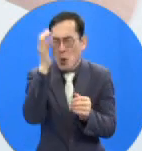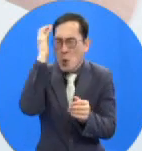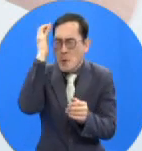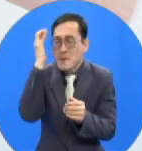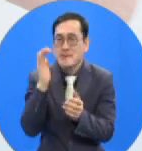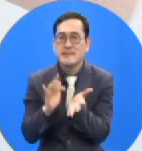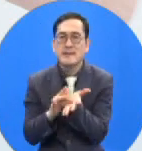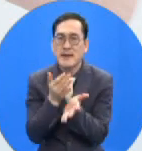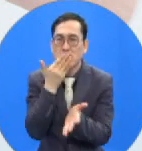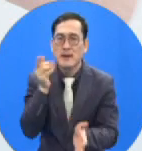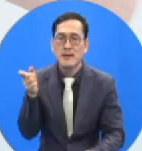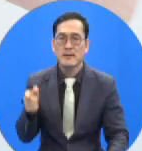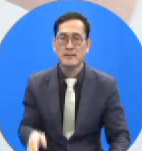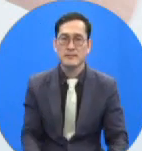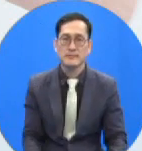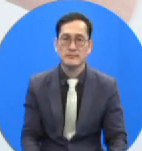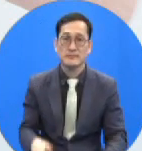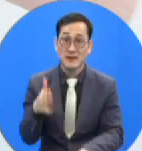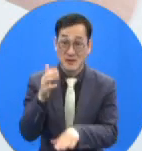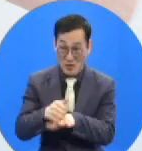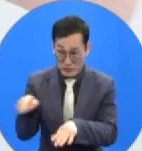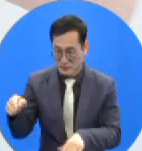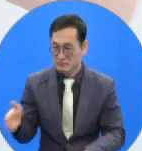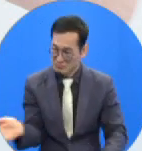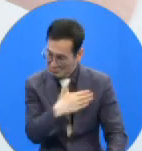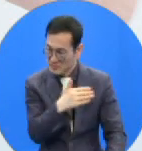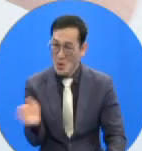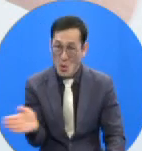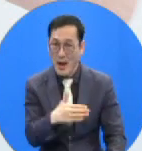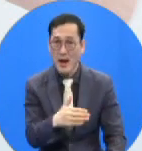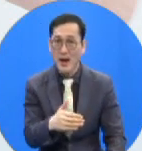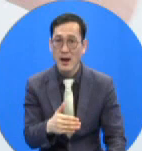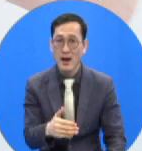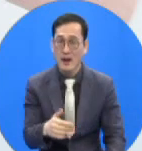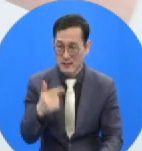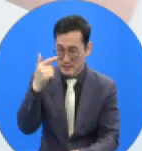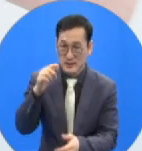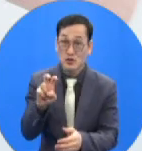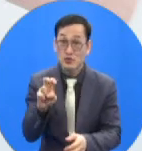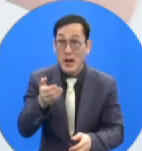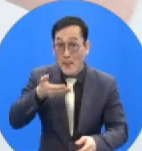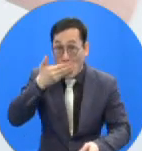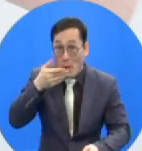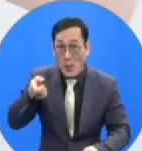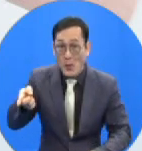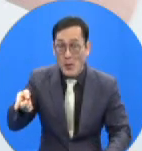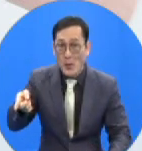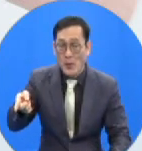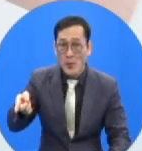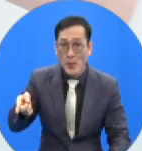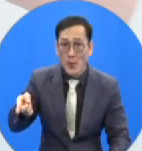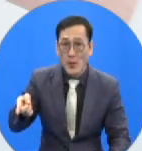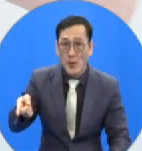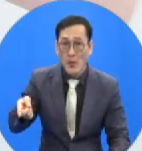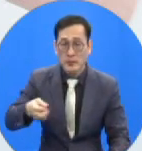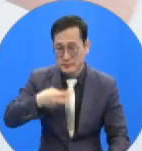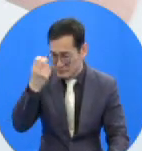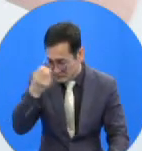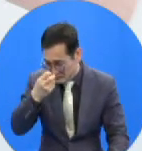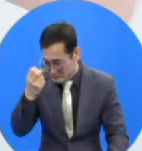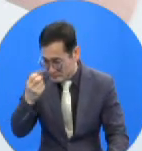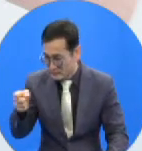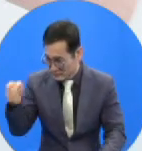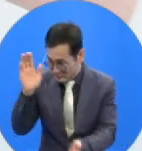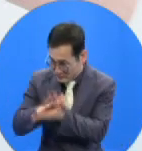현지 공항 발열 검사, 인천공항 검역대 모두 통과했습니다. 저는 이것도 좀 문제라고 봐요. 해열제 20알 먹고 검역 통과할 수 있는